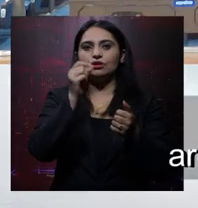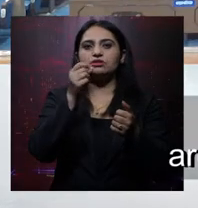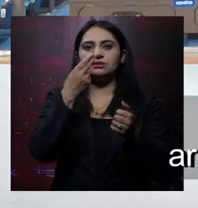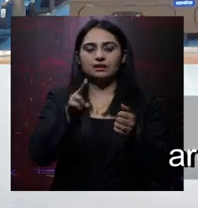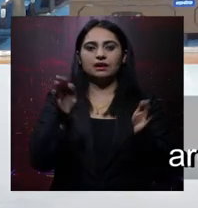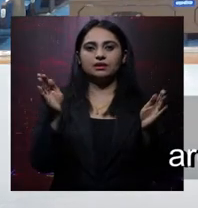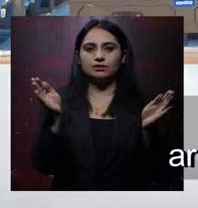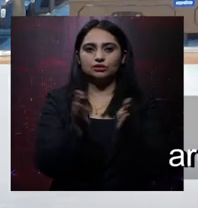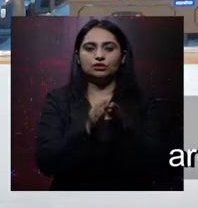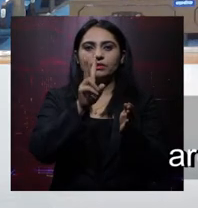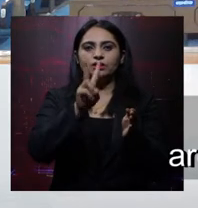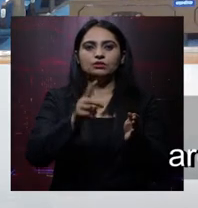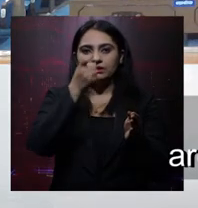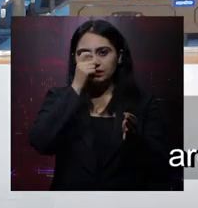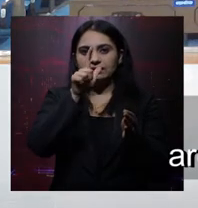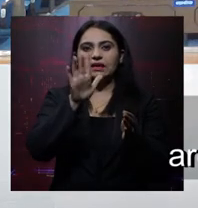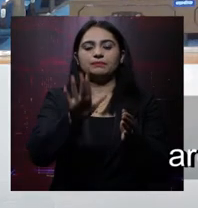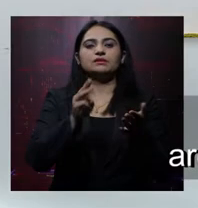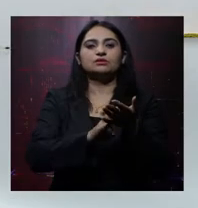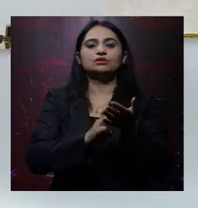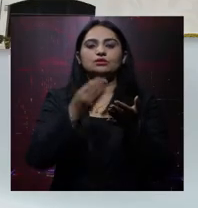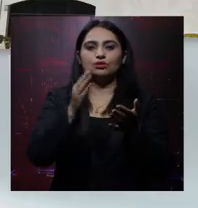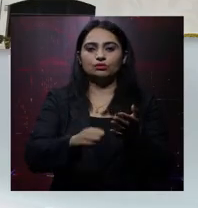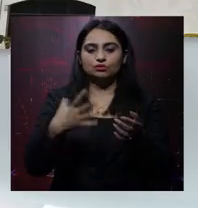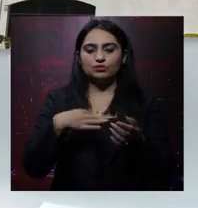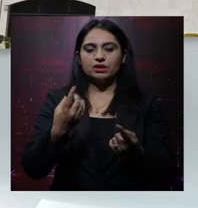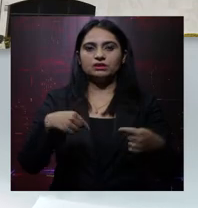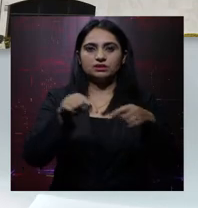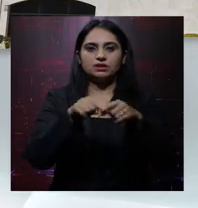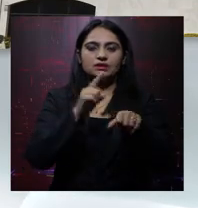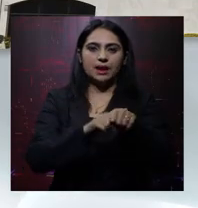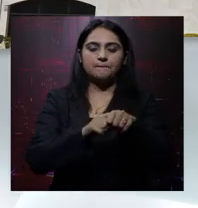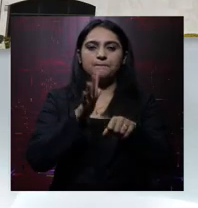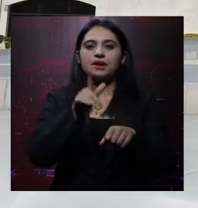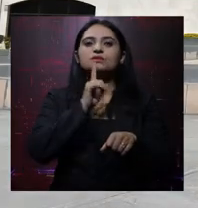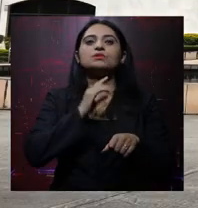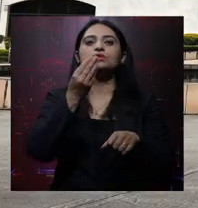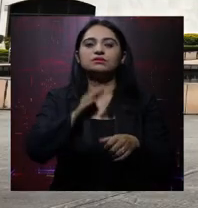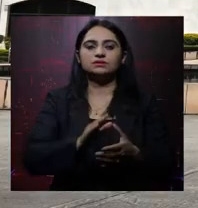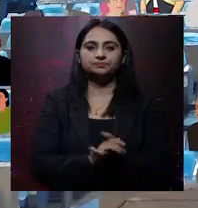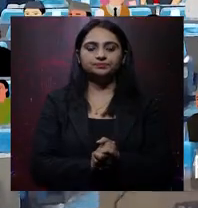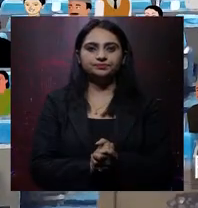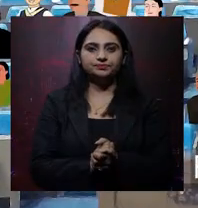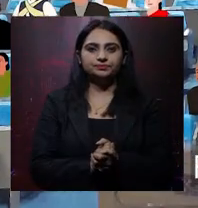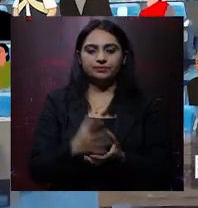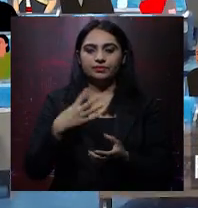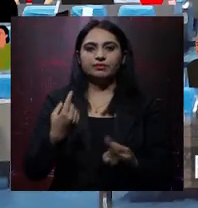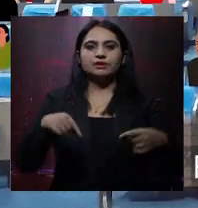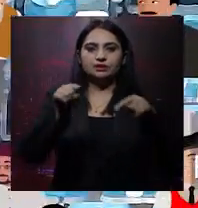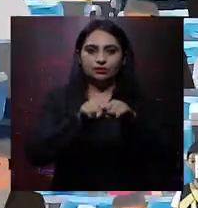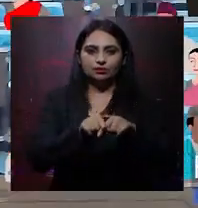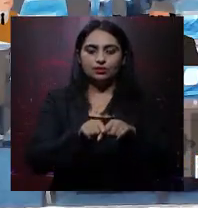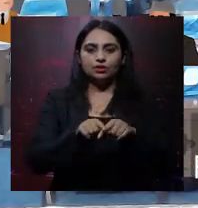गरी 275 सदस्य रहन्छन्। प्रतिनिधि सभाको कार्यकाल 5 वर्षको हुन्छ। प्रतिनिधि